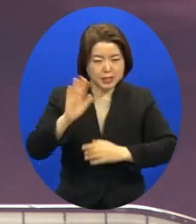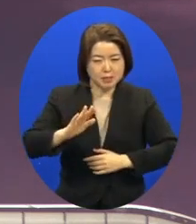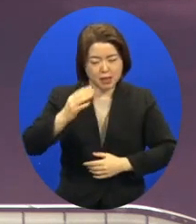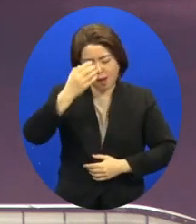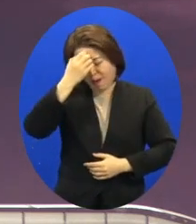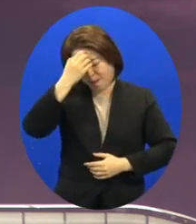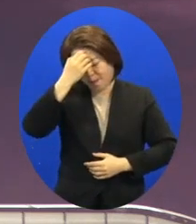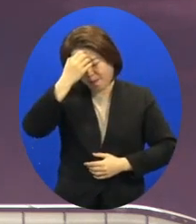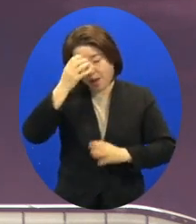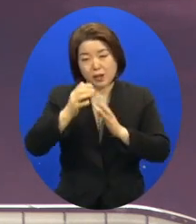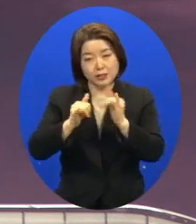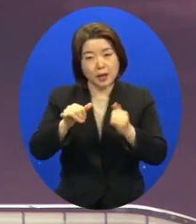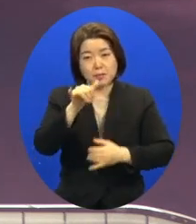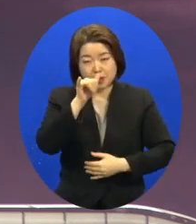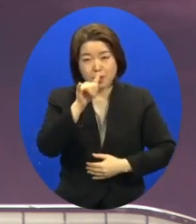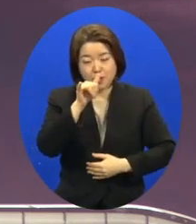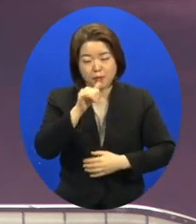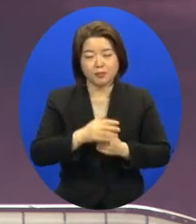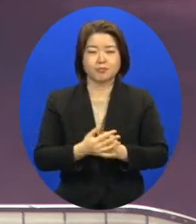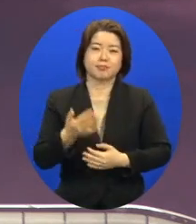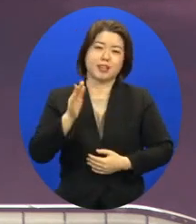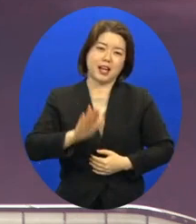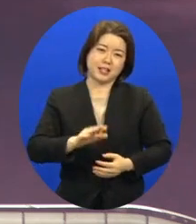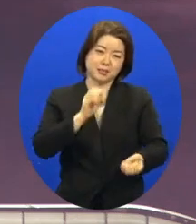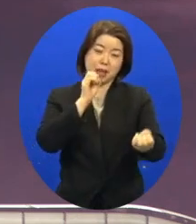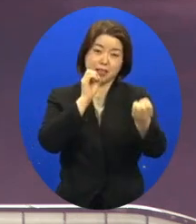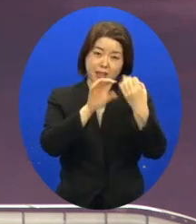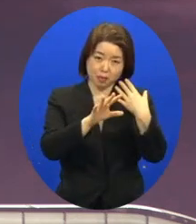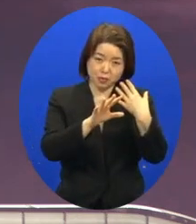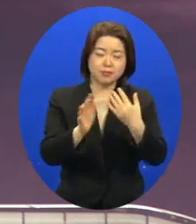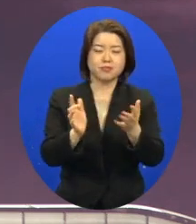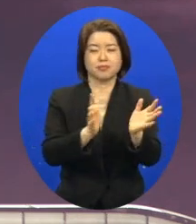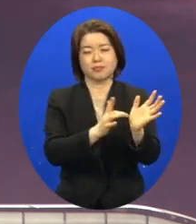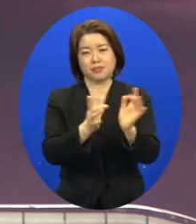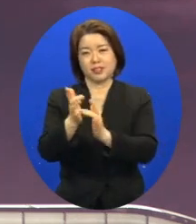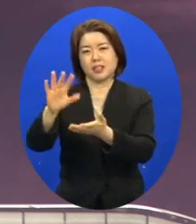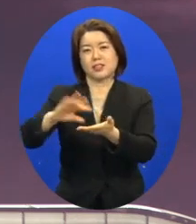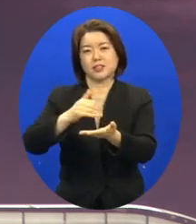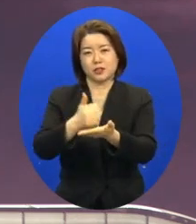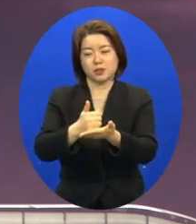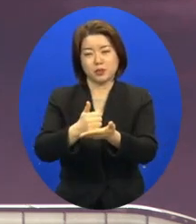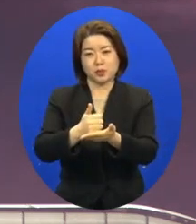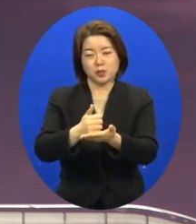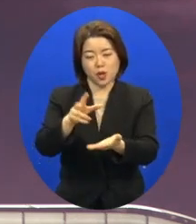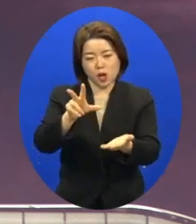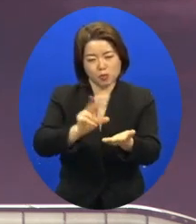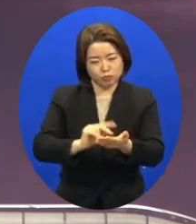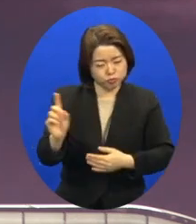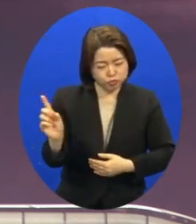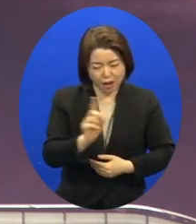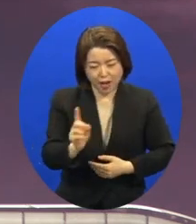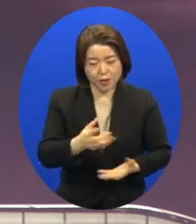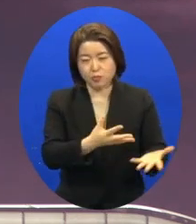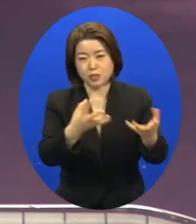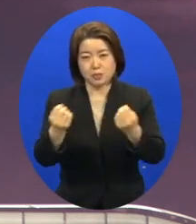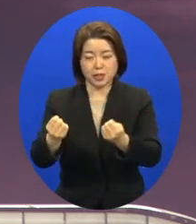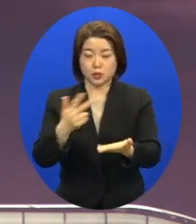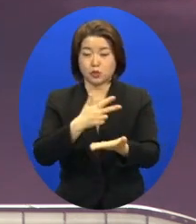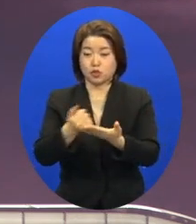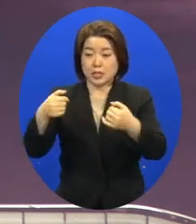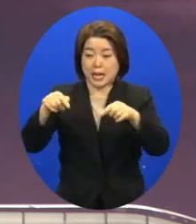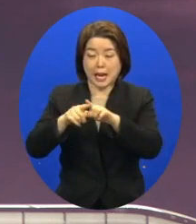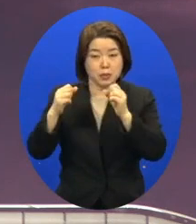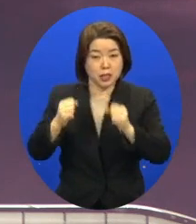겁니다. 답은 예수 그리스도이십니다. 문제가 아무리 많아도 주님이 우리와 함께 계시는 그